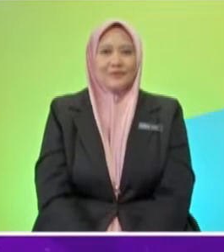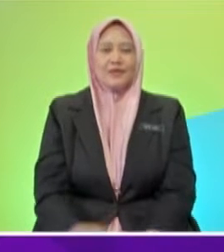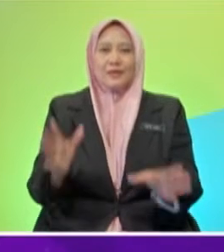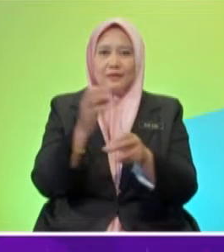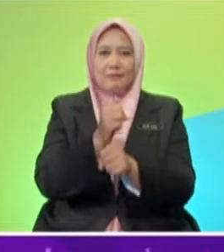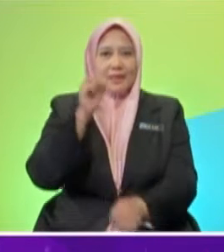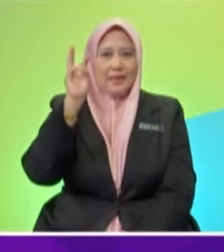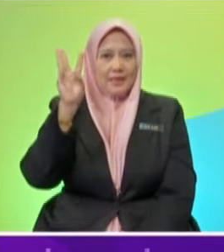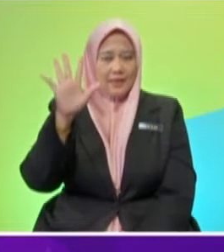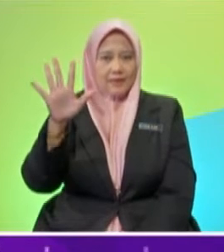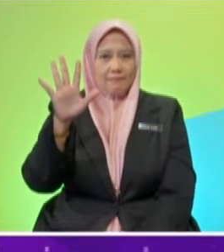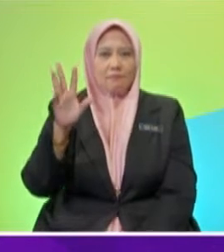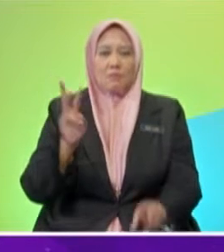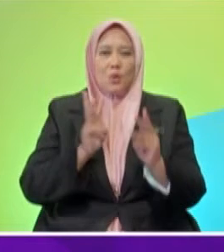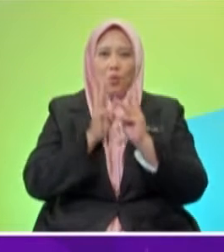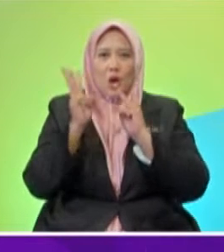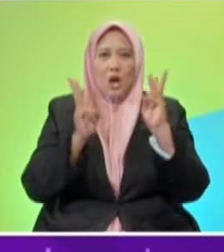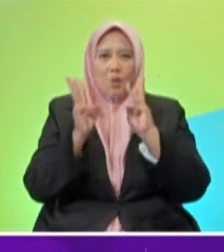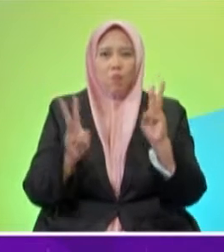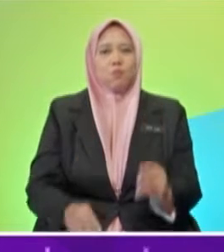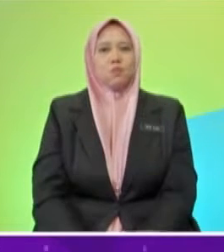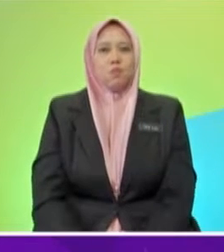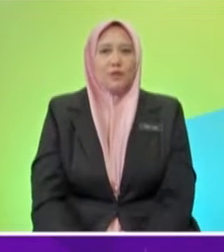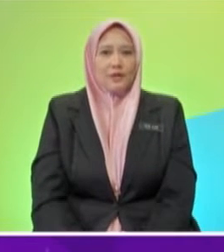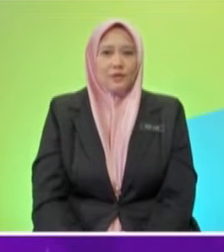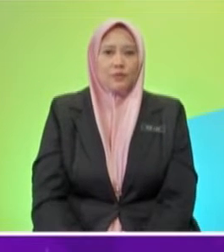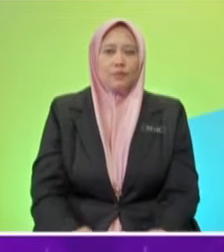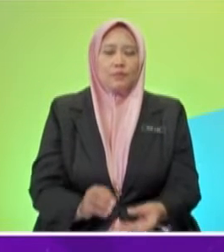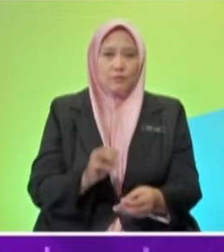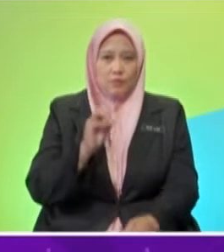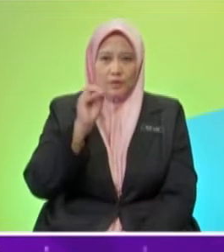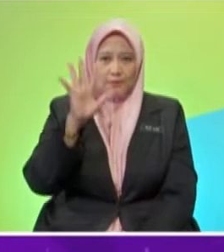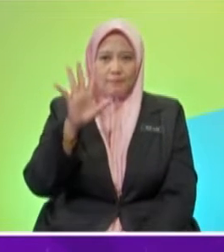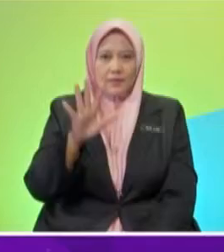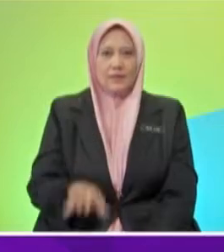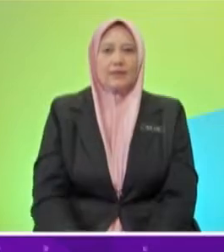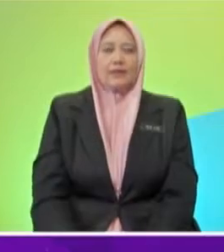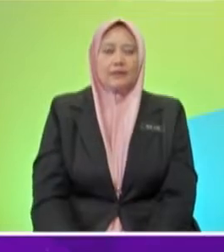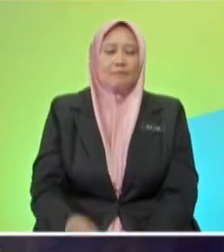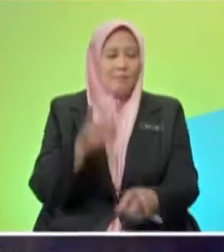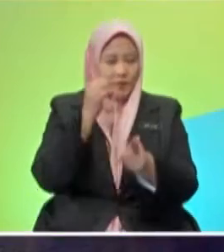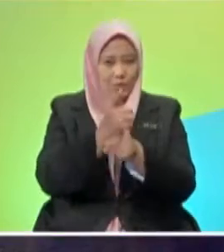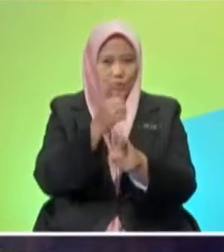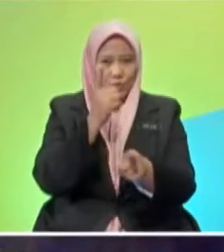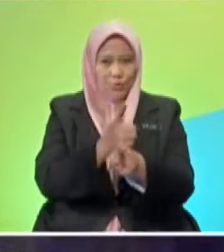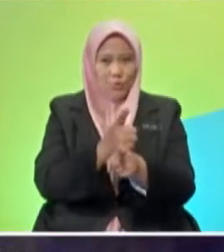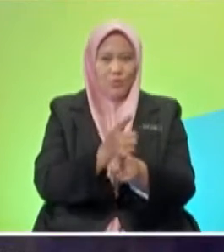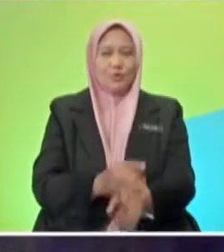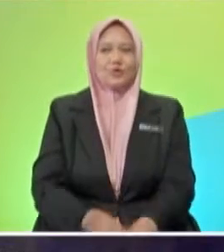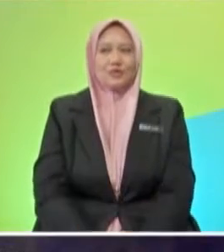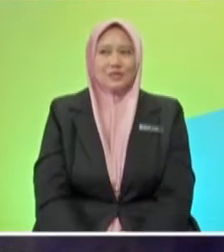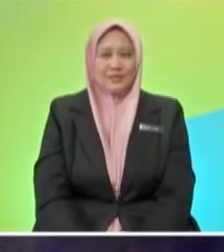Wow makan sedikit saja makanan tambahan Azzahra pun dapat